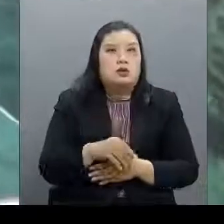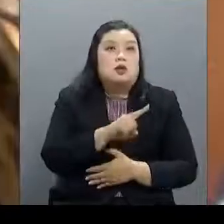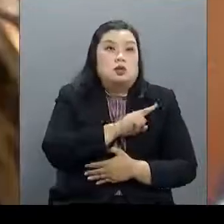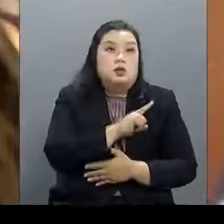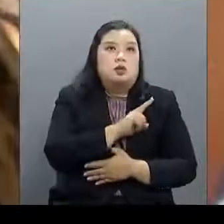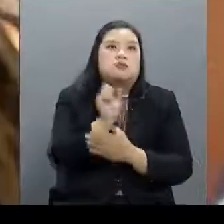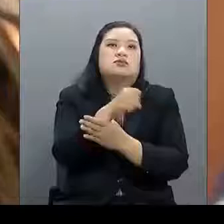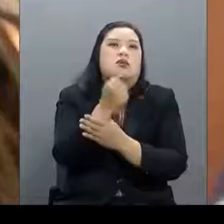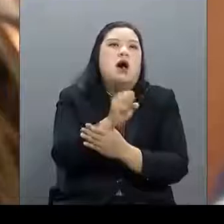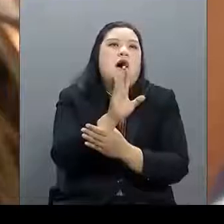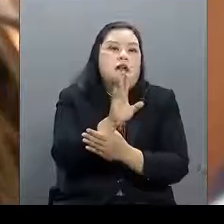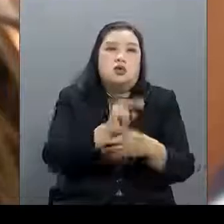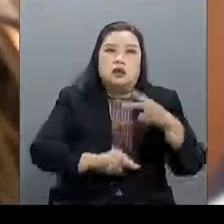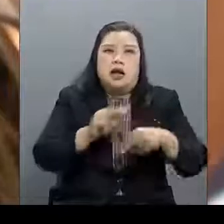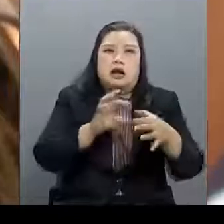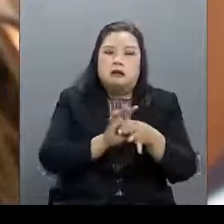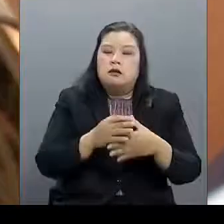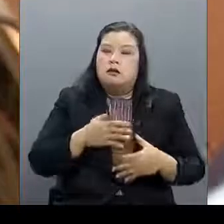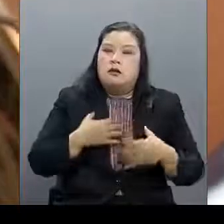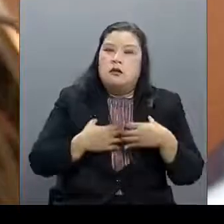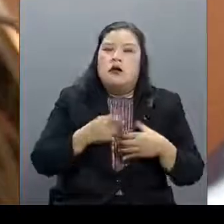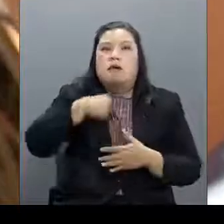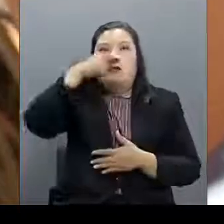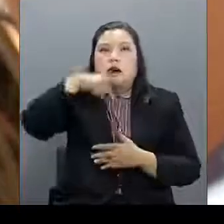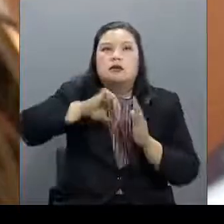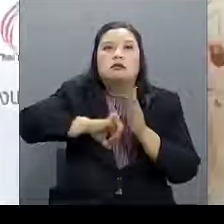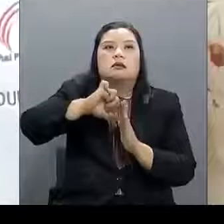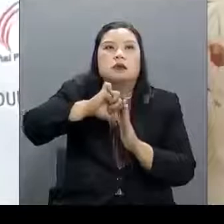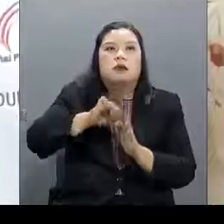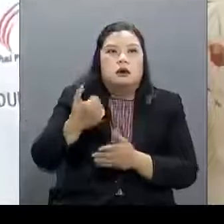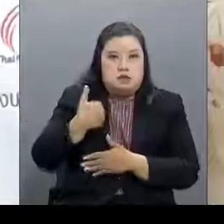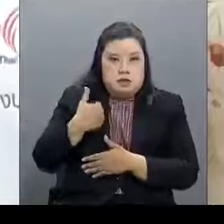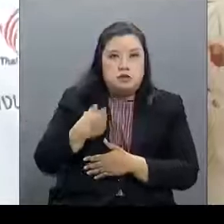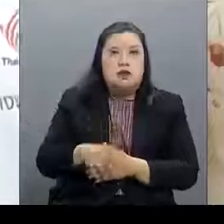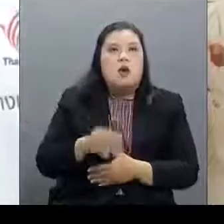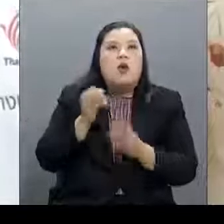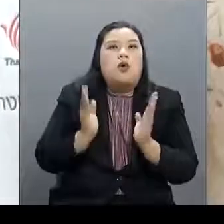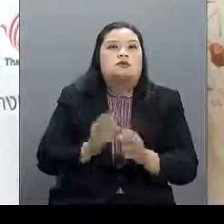ลมหายใจเชียงให่เก่าถงกรณีลูกจ้างองคการบริหารส่นตำบนแม่ทะ...